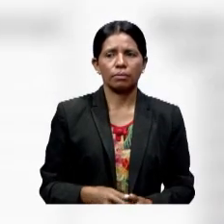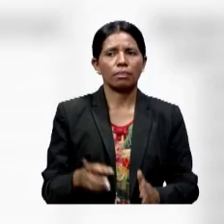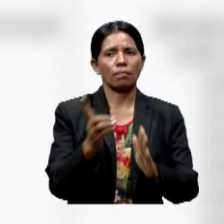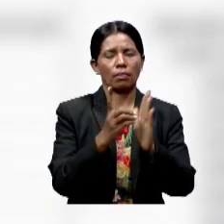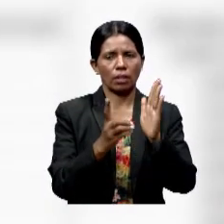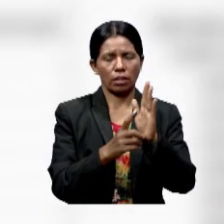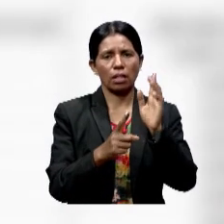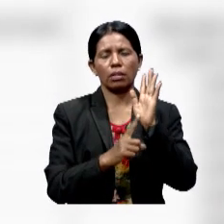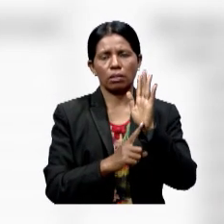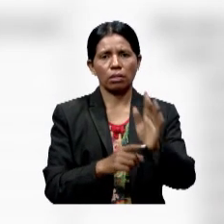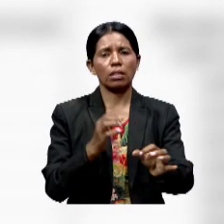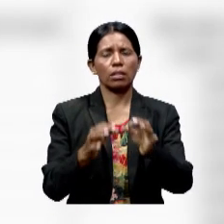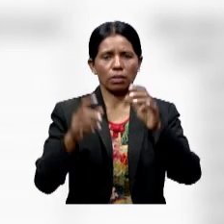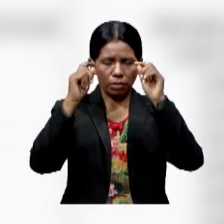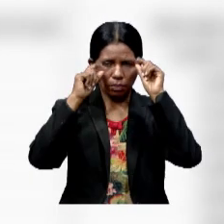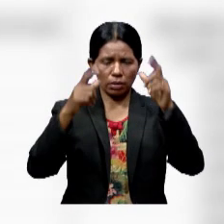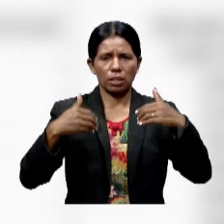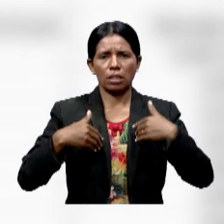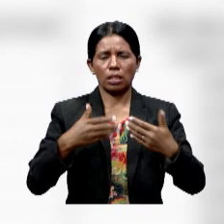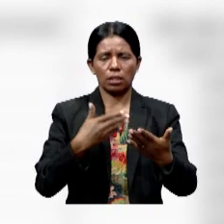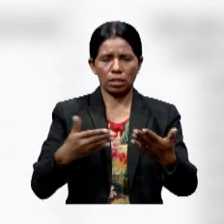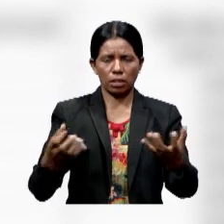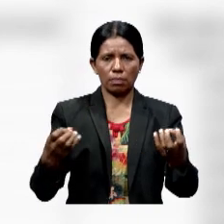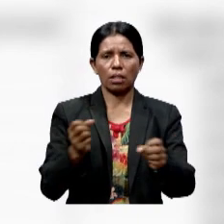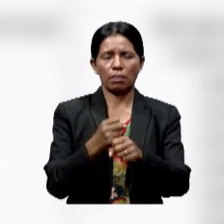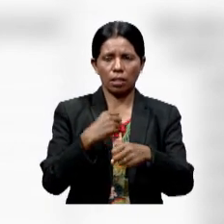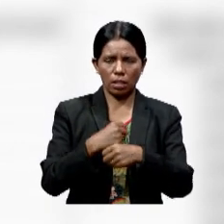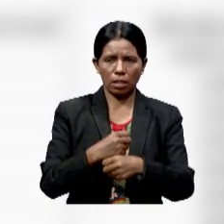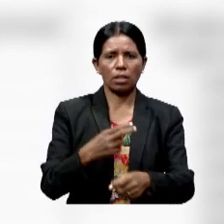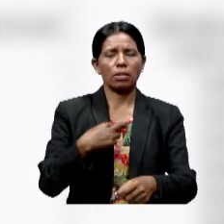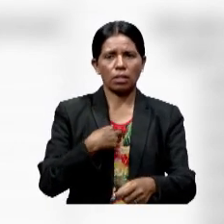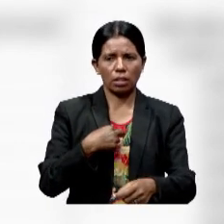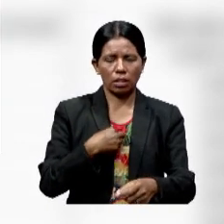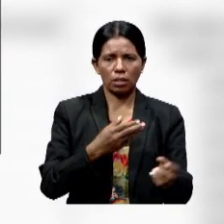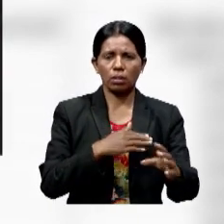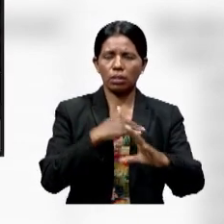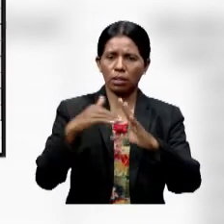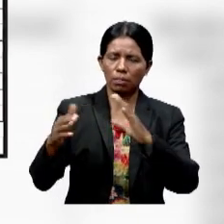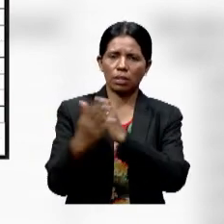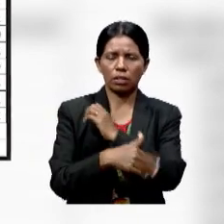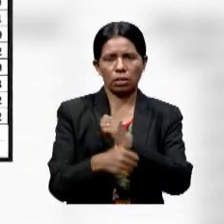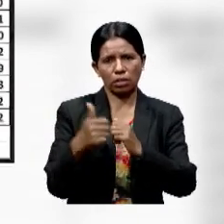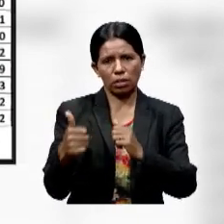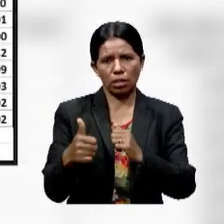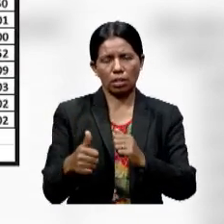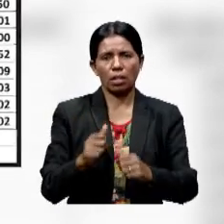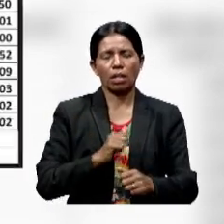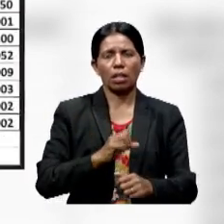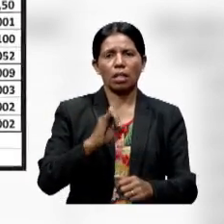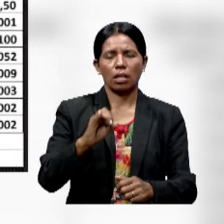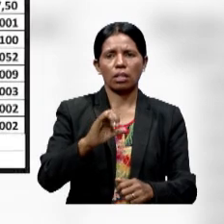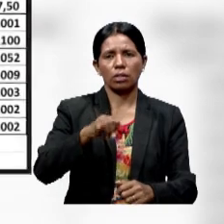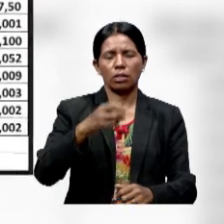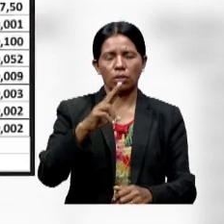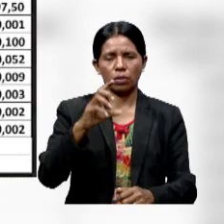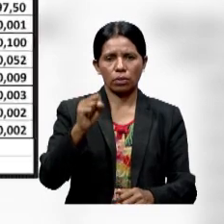hatudu mas ke Timor Leste ya produtu barak ne be bele produs rasik no esporta barai liur hanesan ai lia kai zus